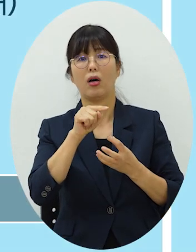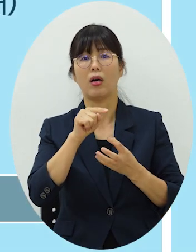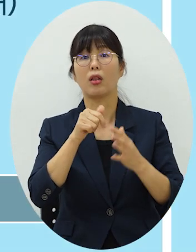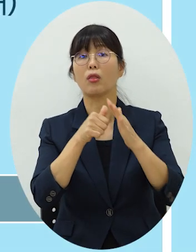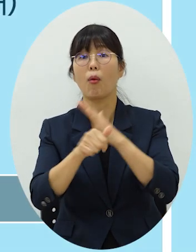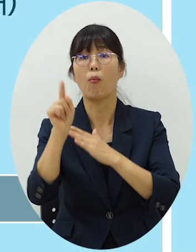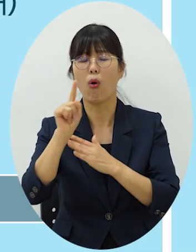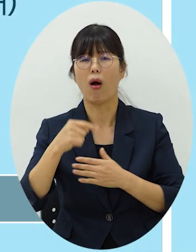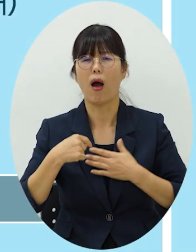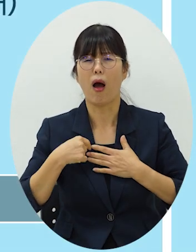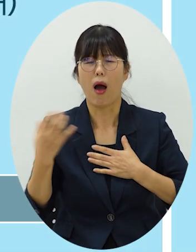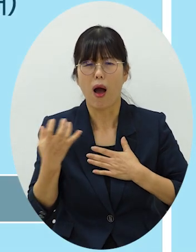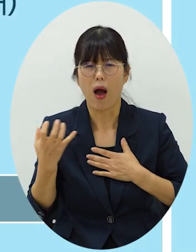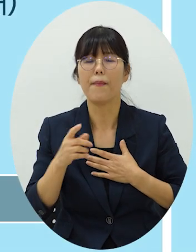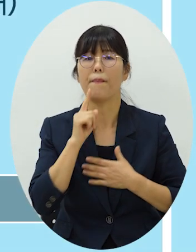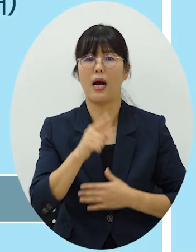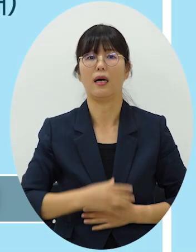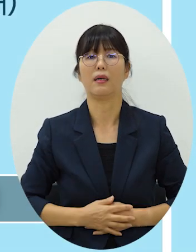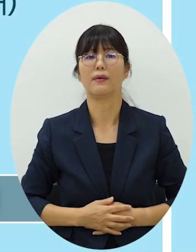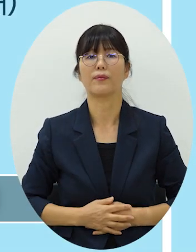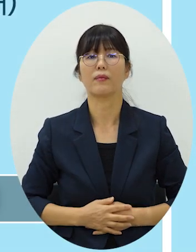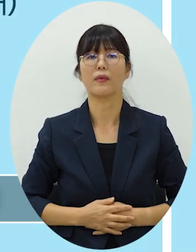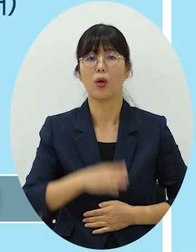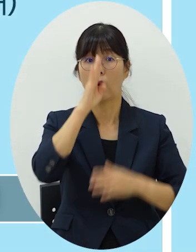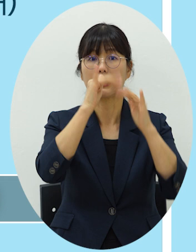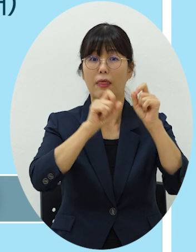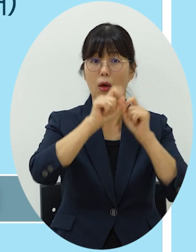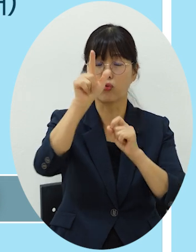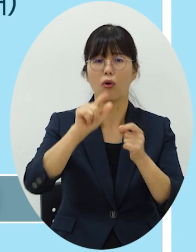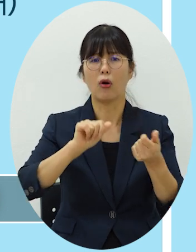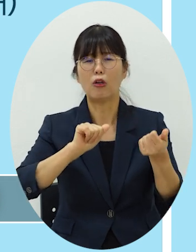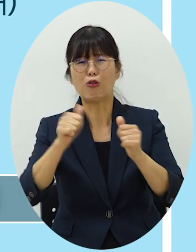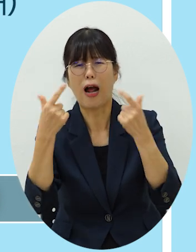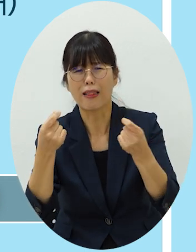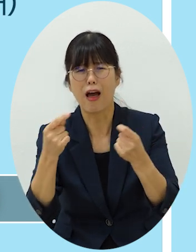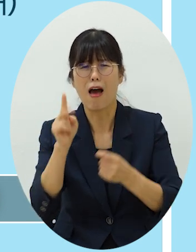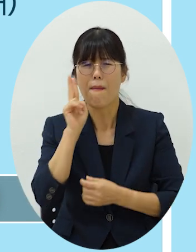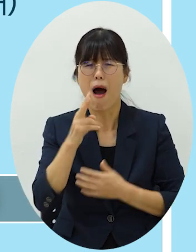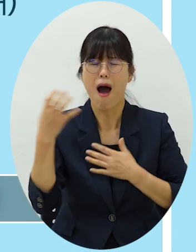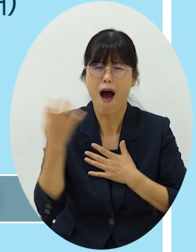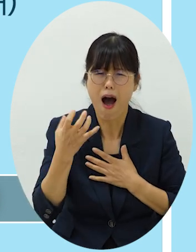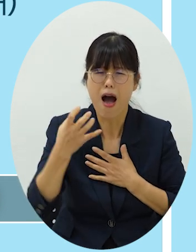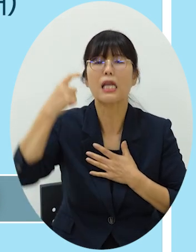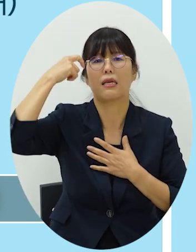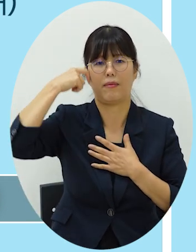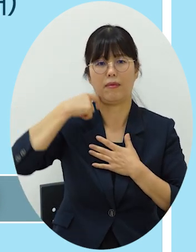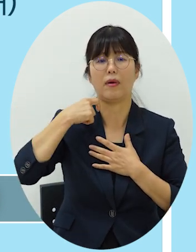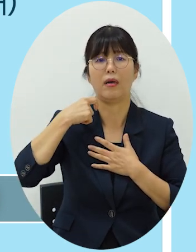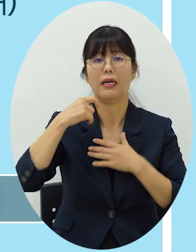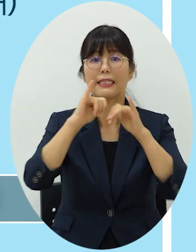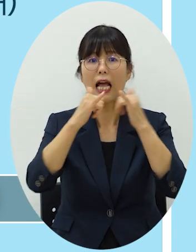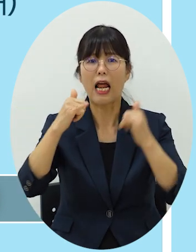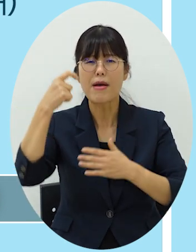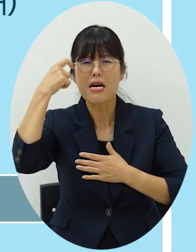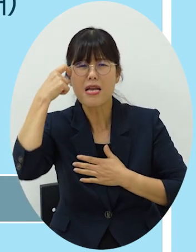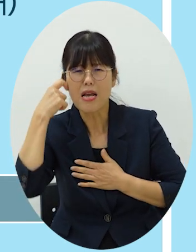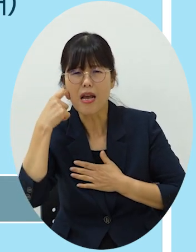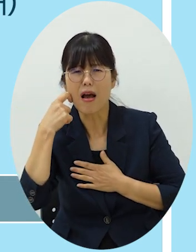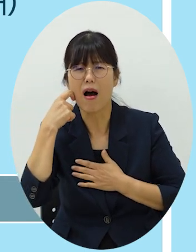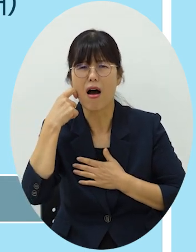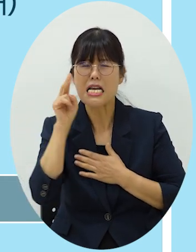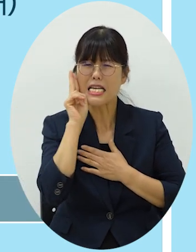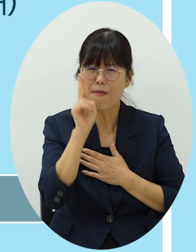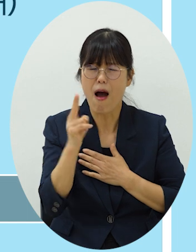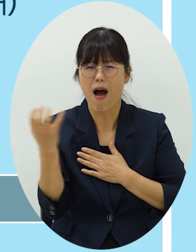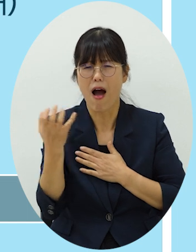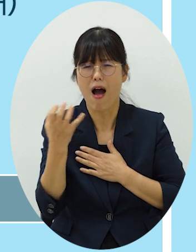대표적인 증상은 가슴 통증입니다. 환자 대부분이 죽을 것 같은 매우 심한 가슴 통증을 느끼게 되는데 사람이